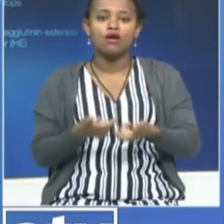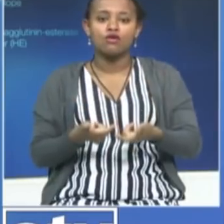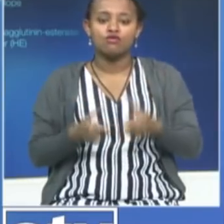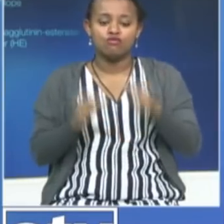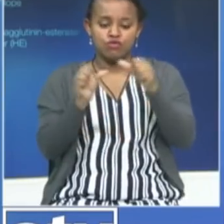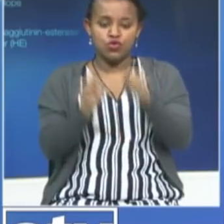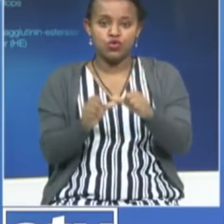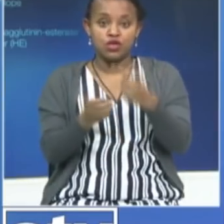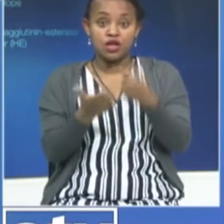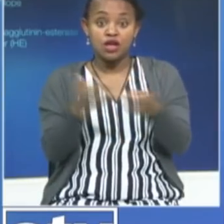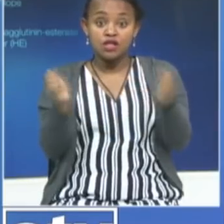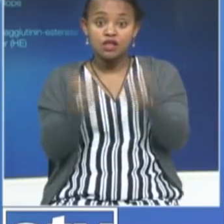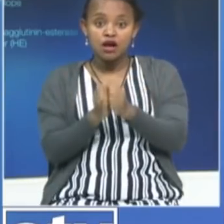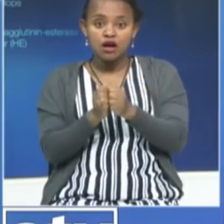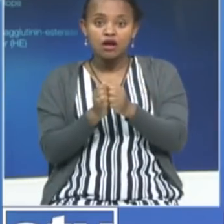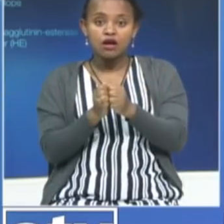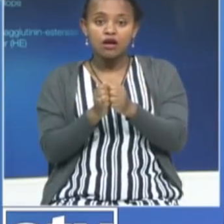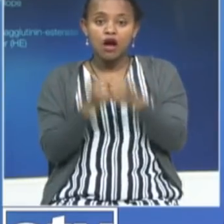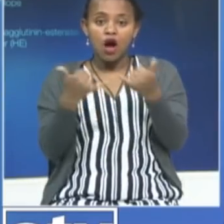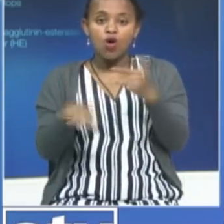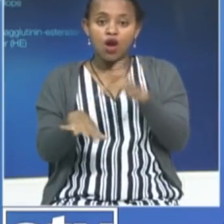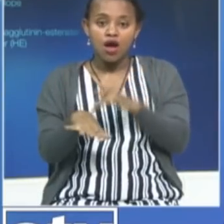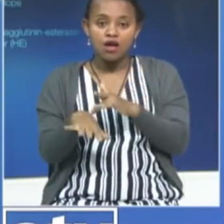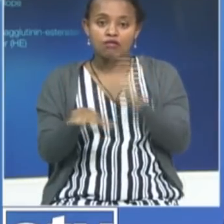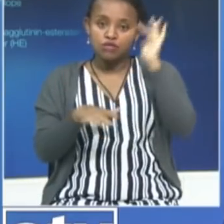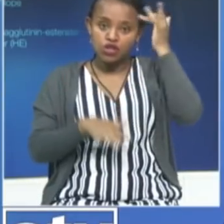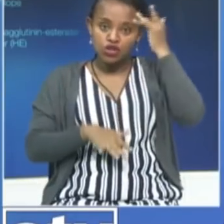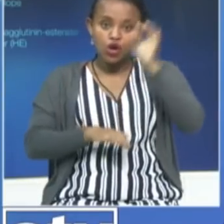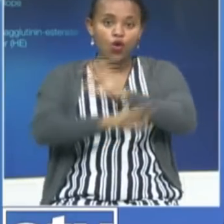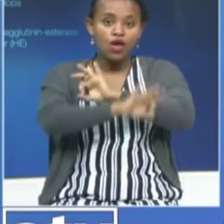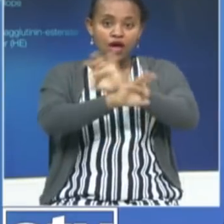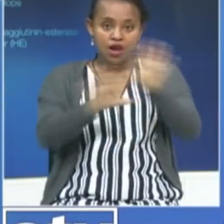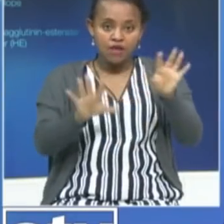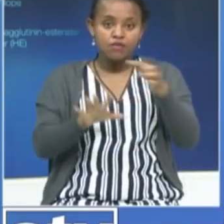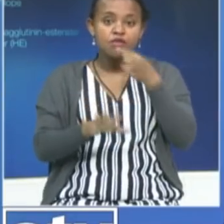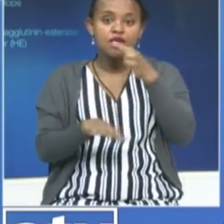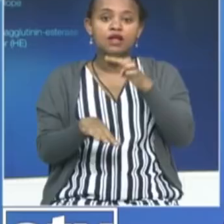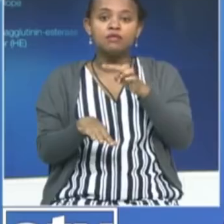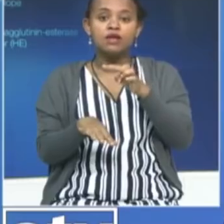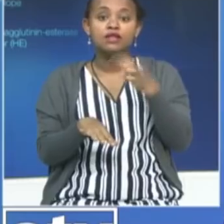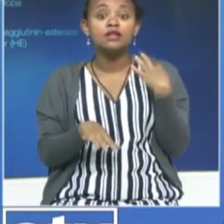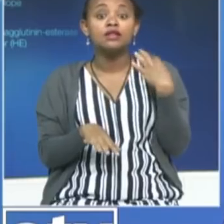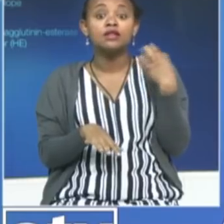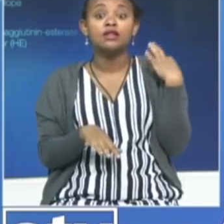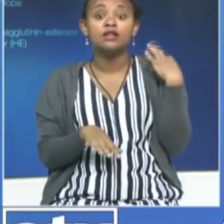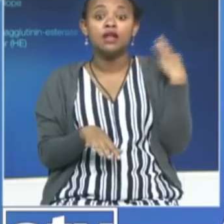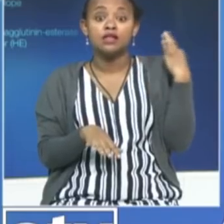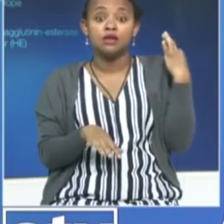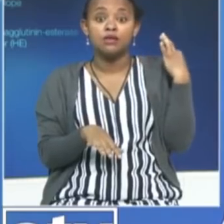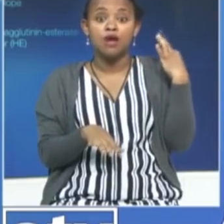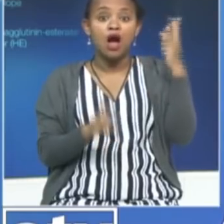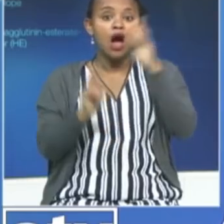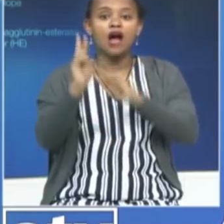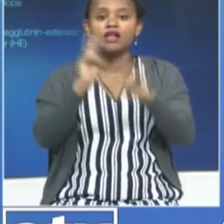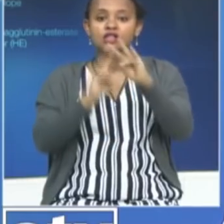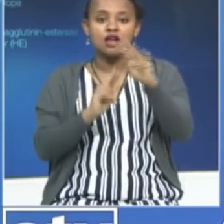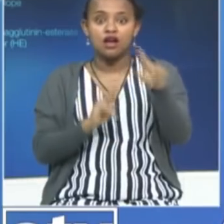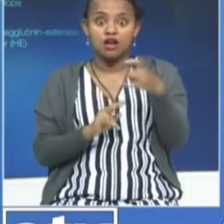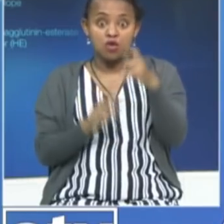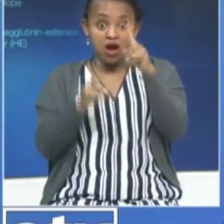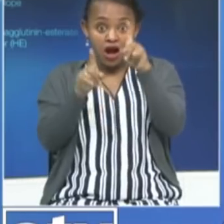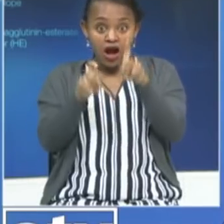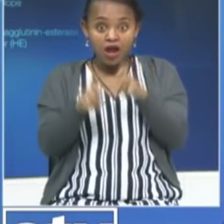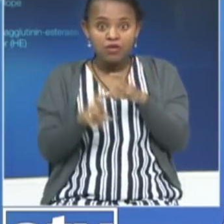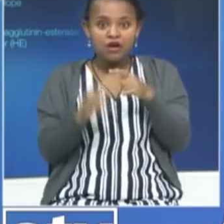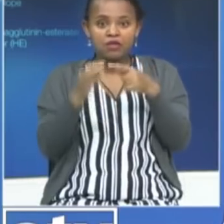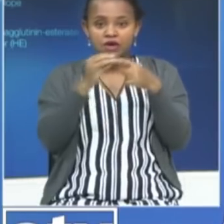ስለዚህ ከነዚህ ጋር አሁን ላይ በሽታው የለም የምንልበት ግለሰብ አስቸጋሪ ነው ካልመረመርን